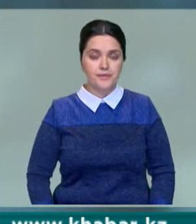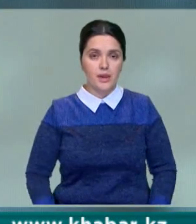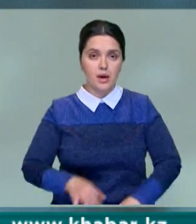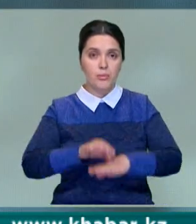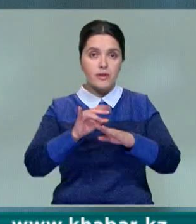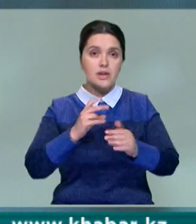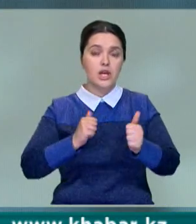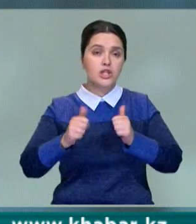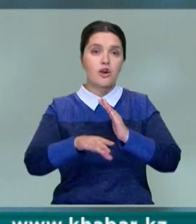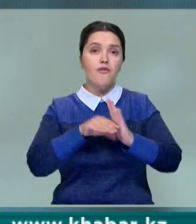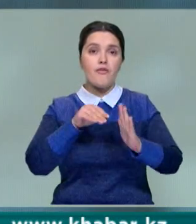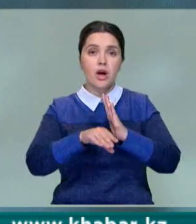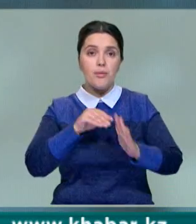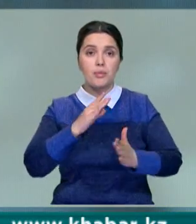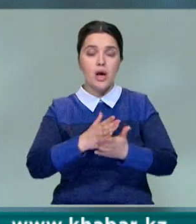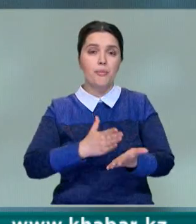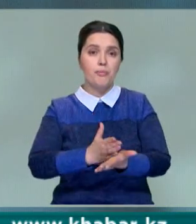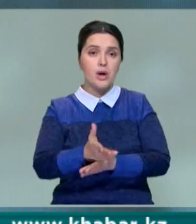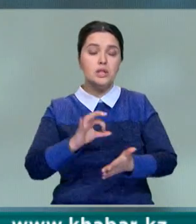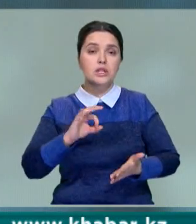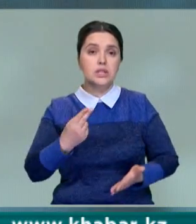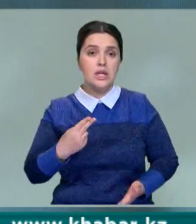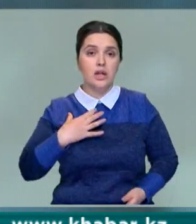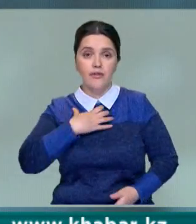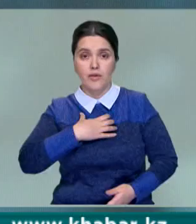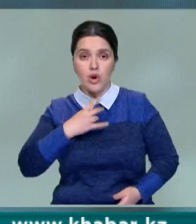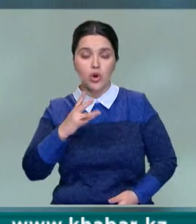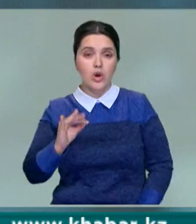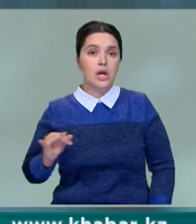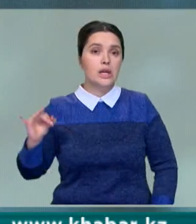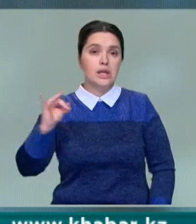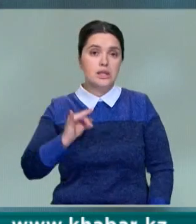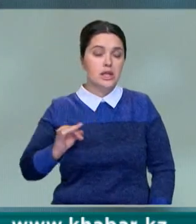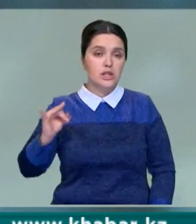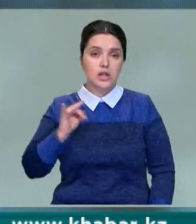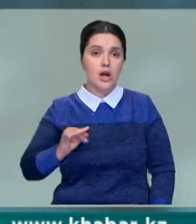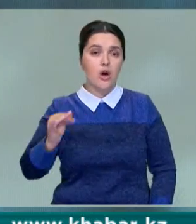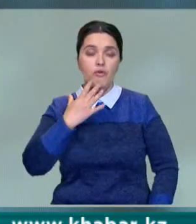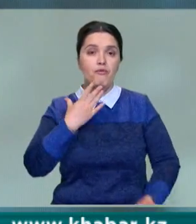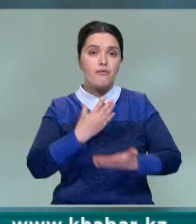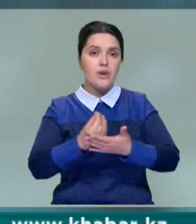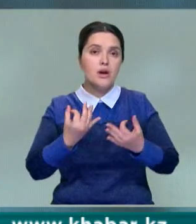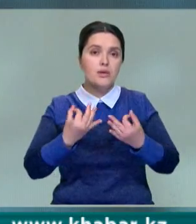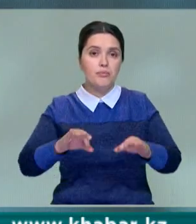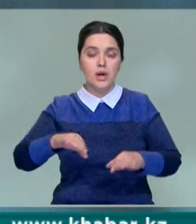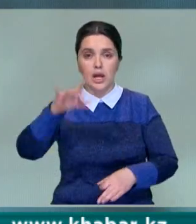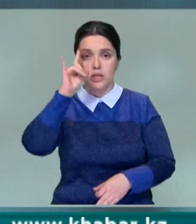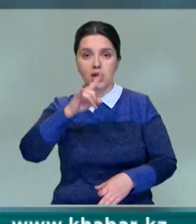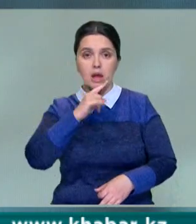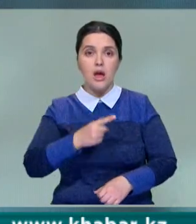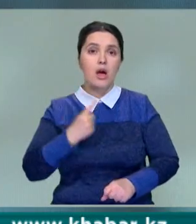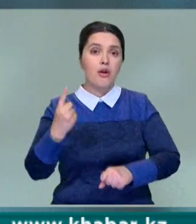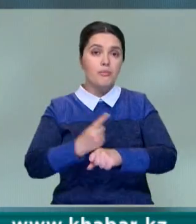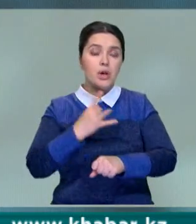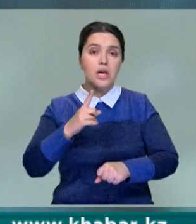Проведение внеочередных выборов имеет не только политическое, но и социальное значение, но и историческое. Уверен, суверенный